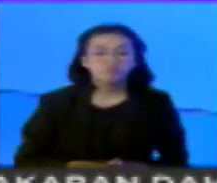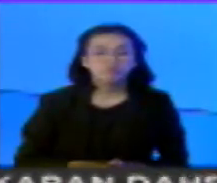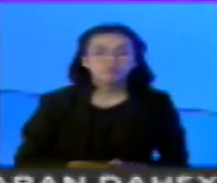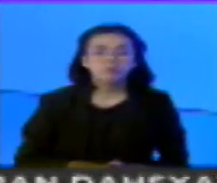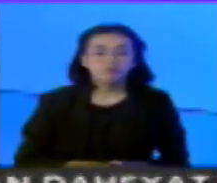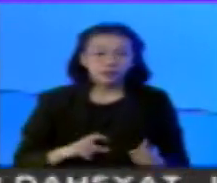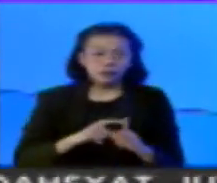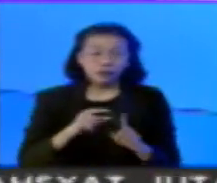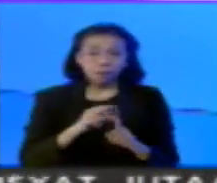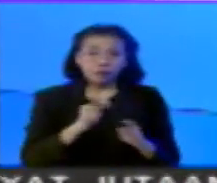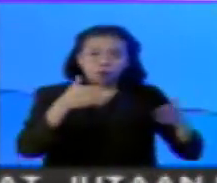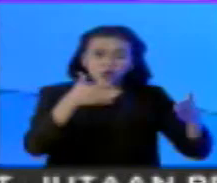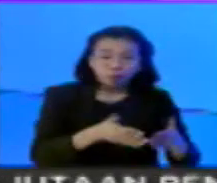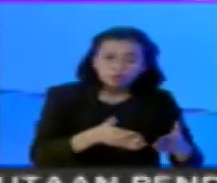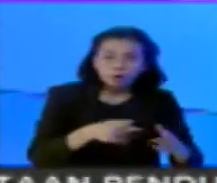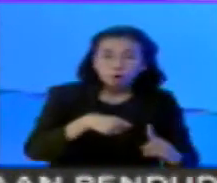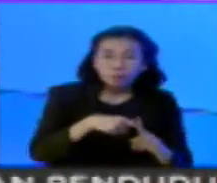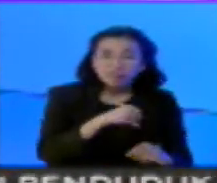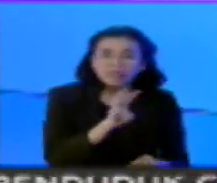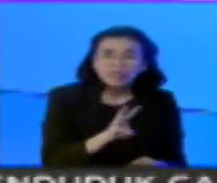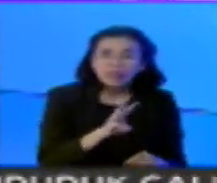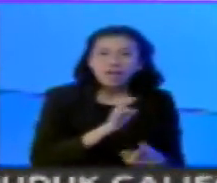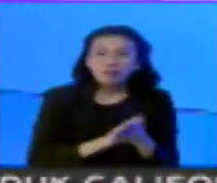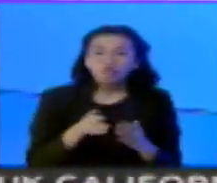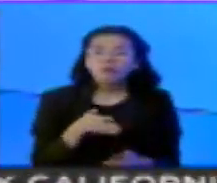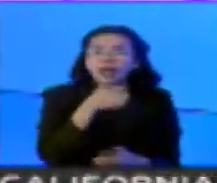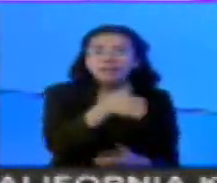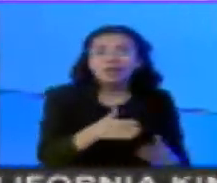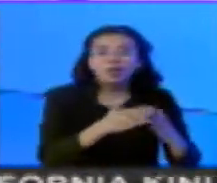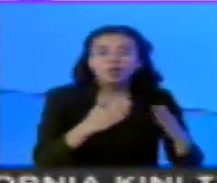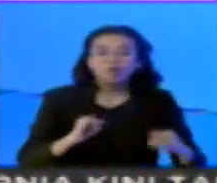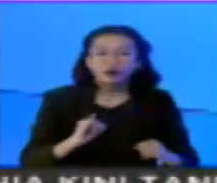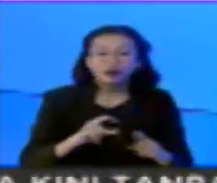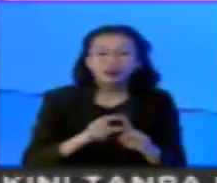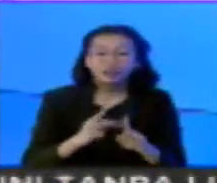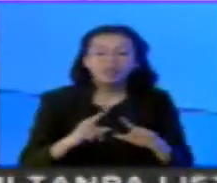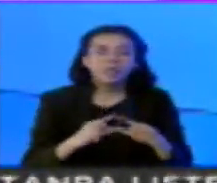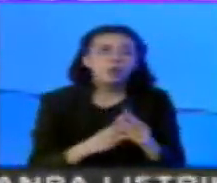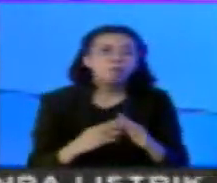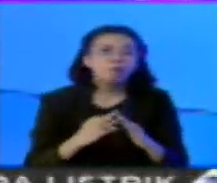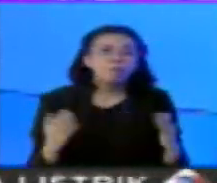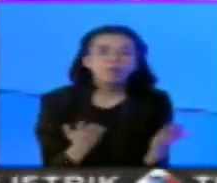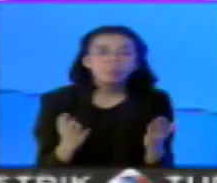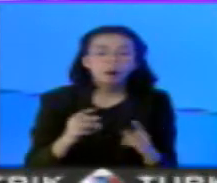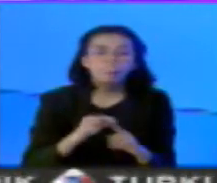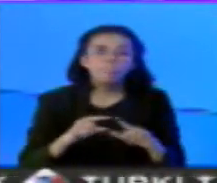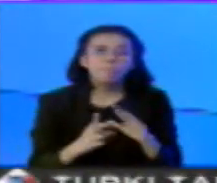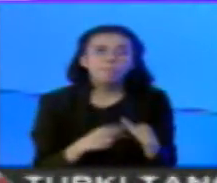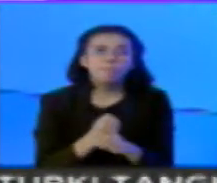Komisi 3 DPR RI melakukan kunjungan kerja ke kediaman Komjen Idam Aziz di Jalan Panglima Polim Kebayoran Baru, Jakarta